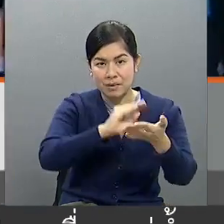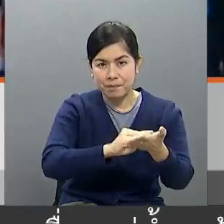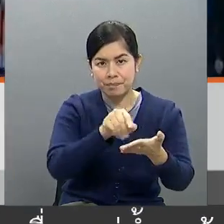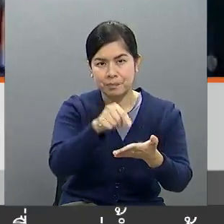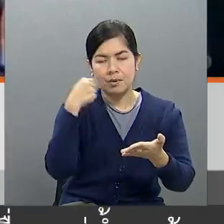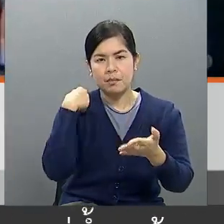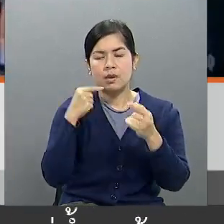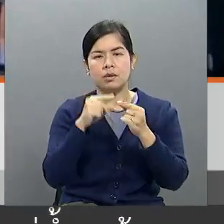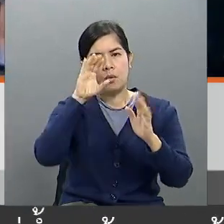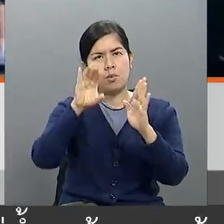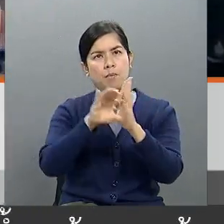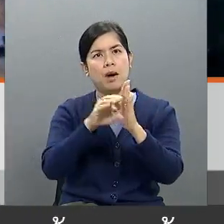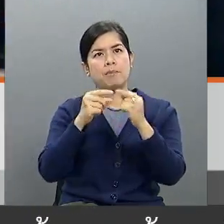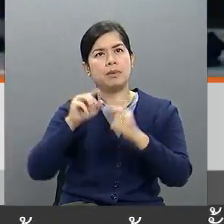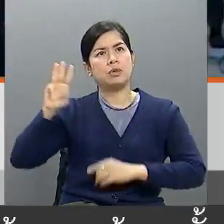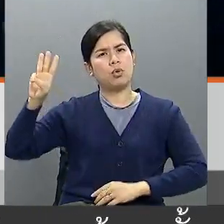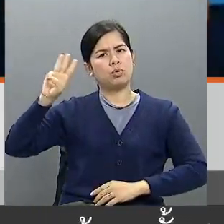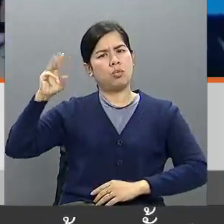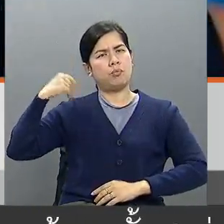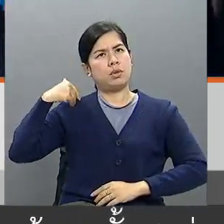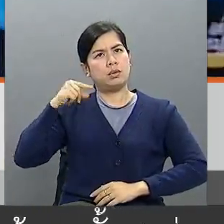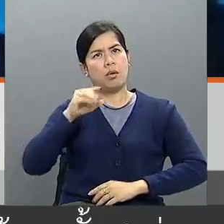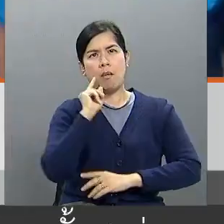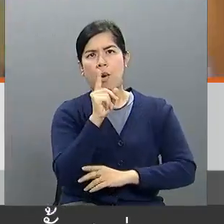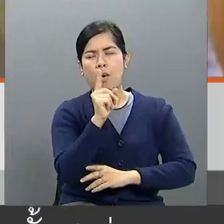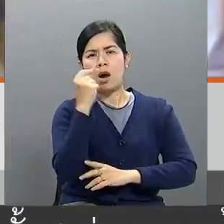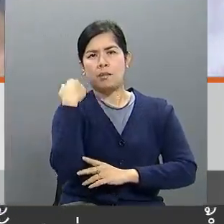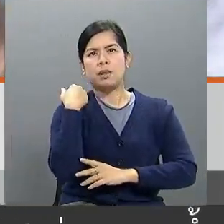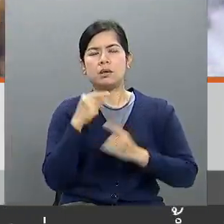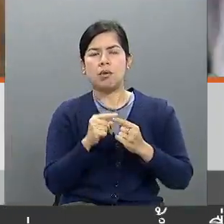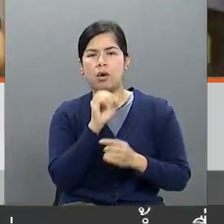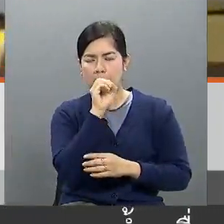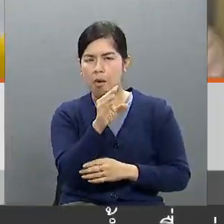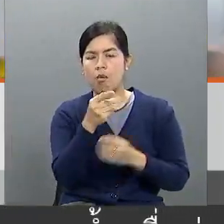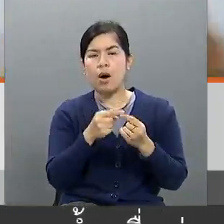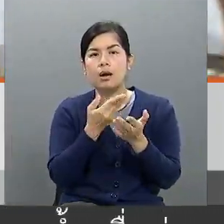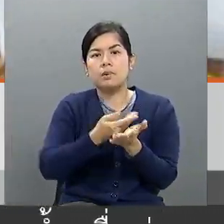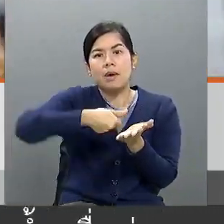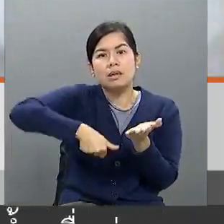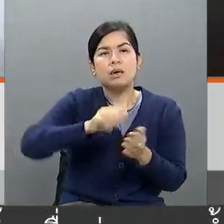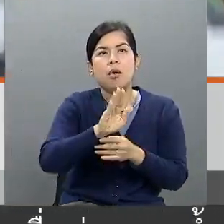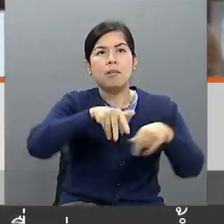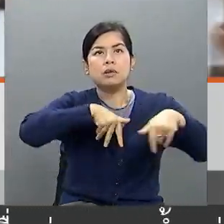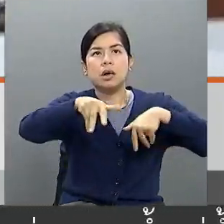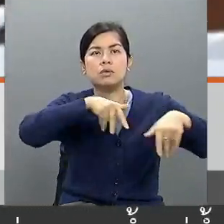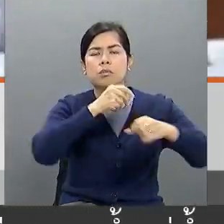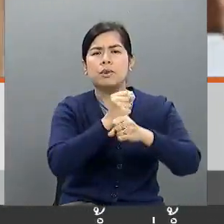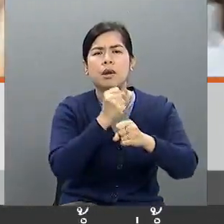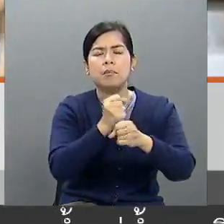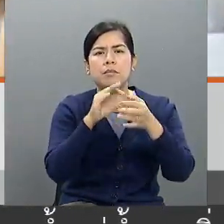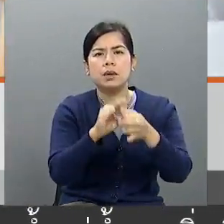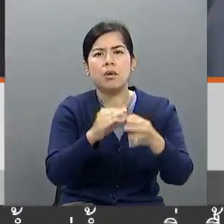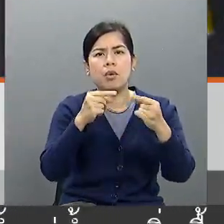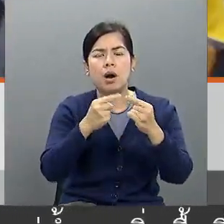ใช้ในลักษณะดิสเครดิตรวมทั้งขอให้ชี้แจงว่ามีการนำภาษีประชาชนไปทำ mvสร้างเนื้อหาสร้างความแตกแยกหรือไม่